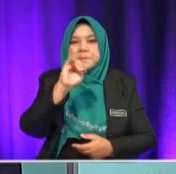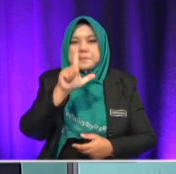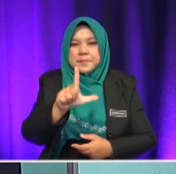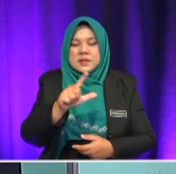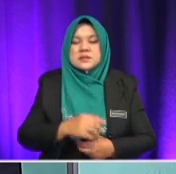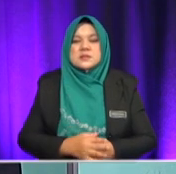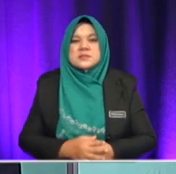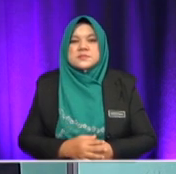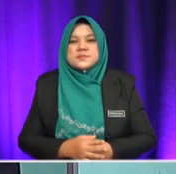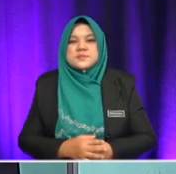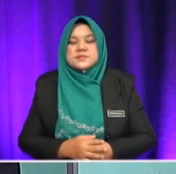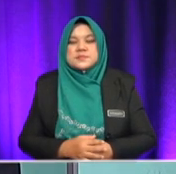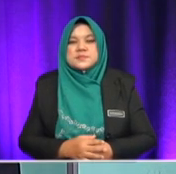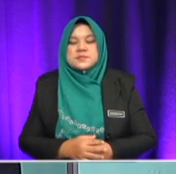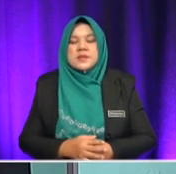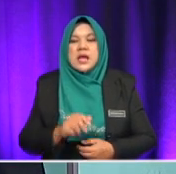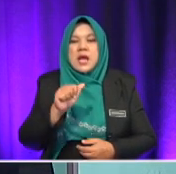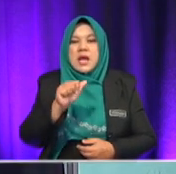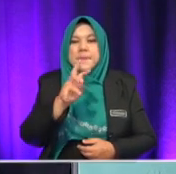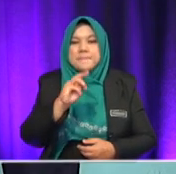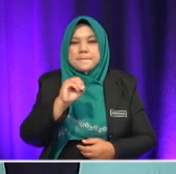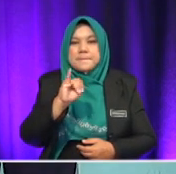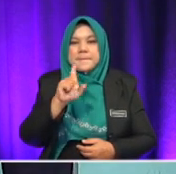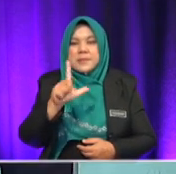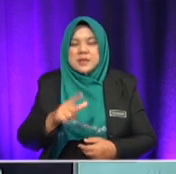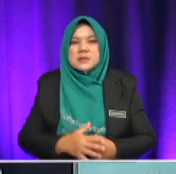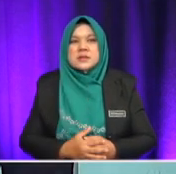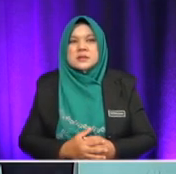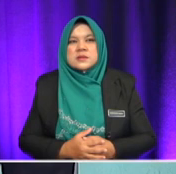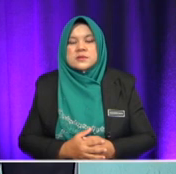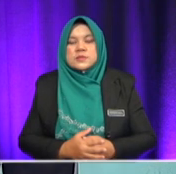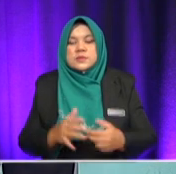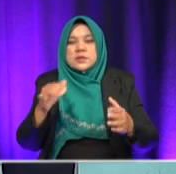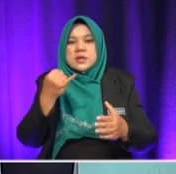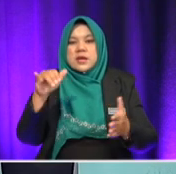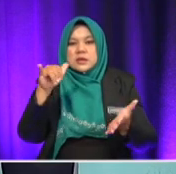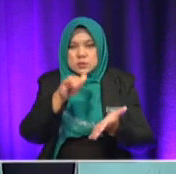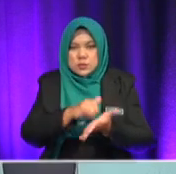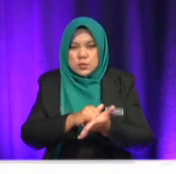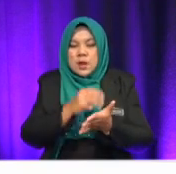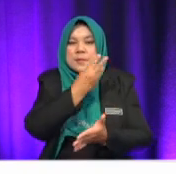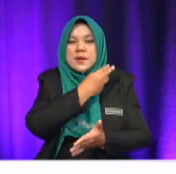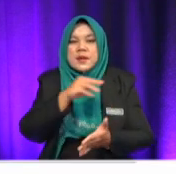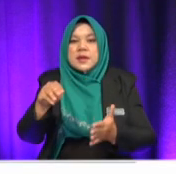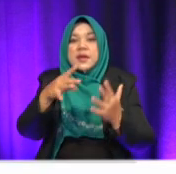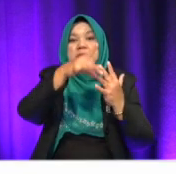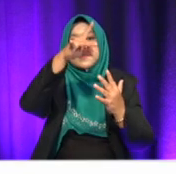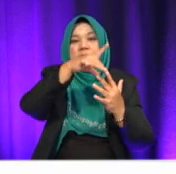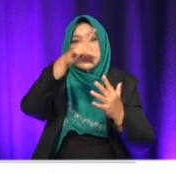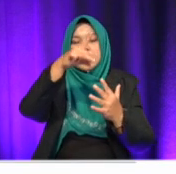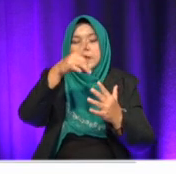ya kan Ambil yaitu mereka yang dilantik oleh pemerintah